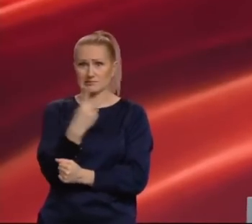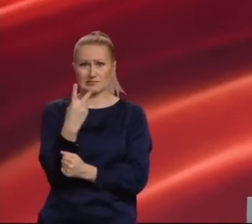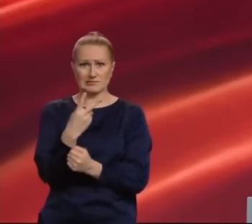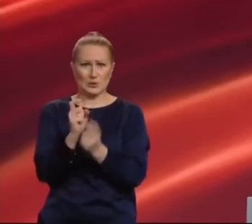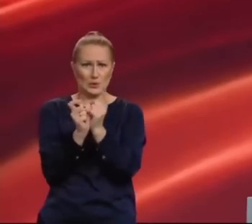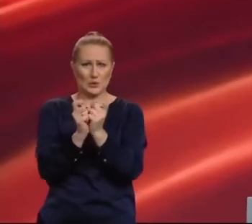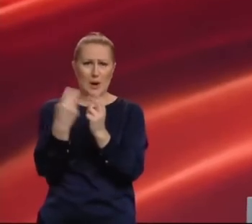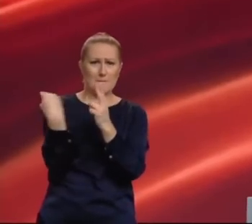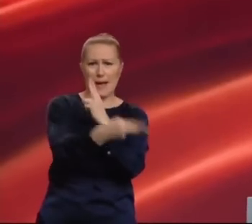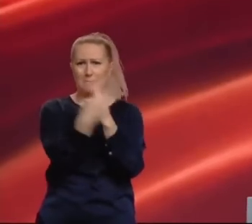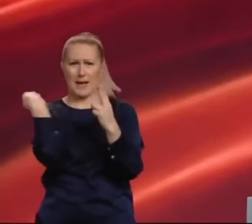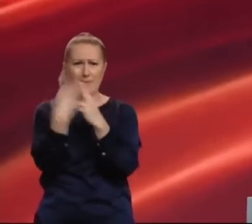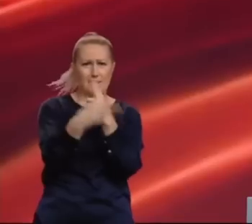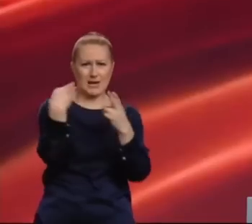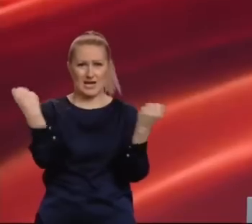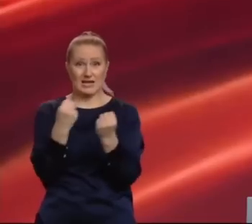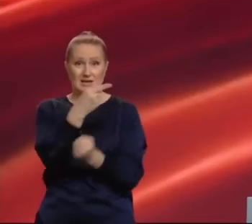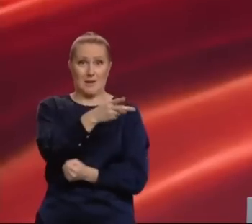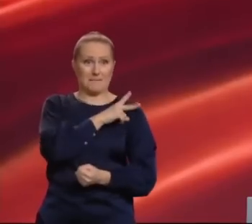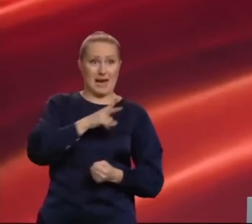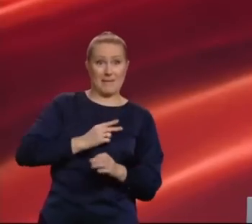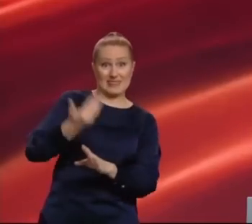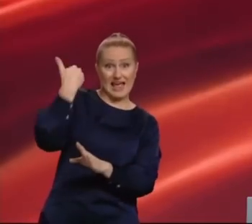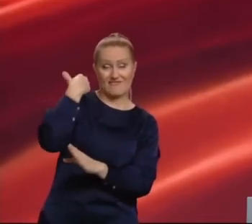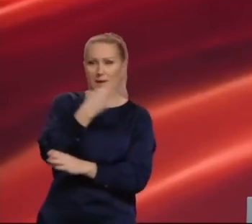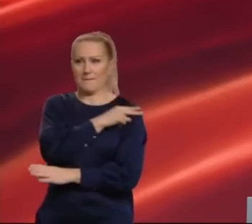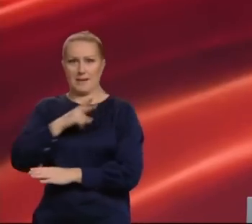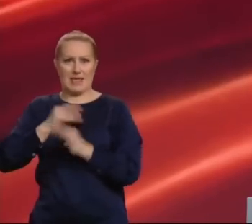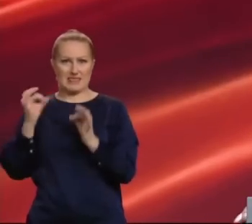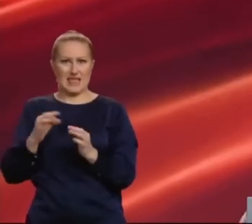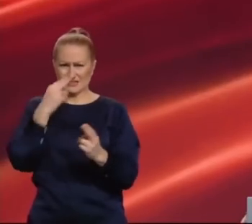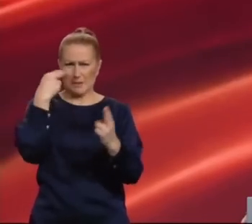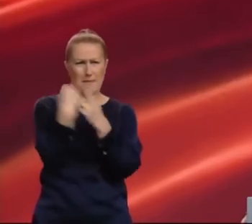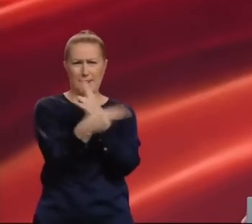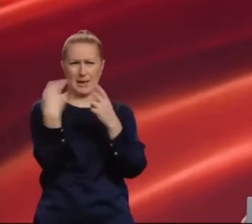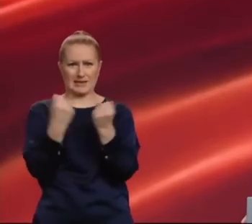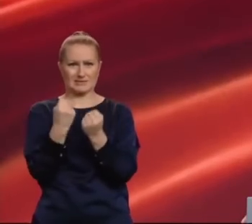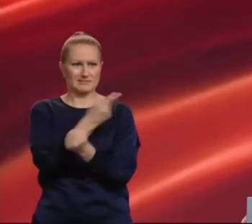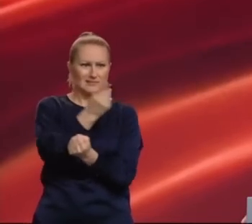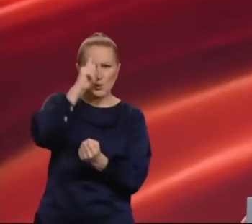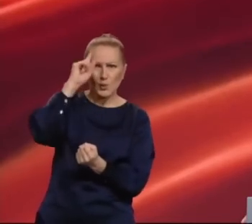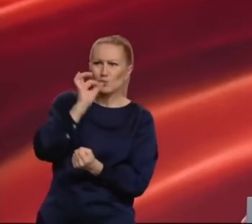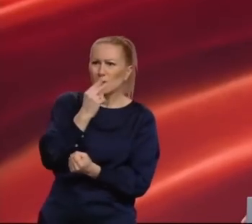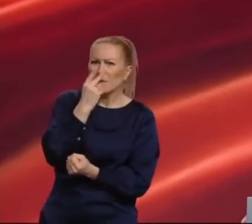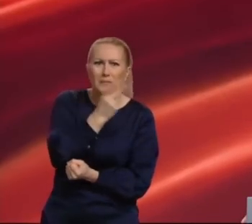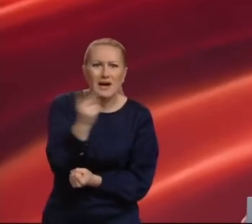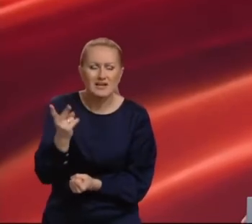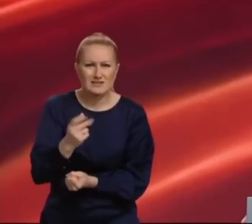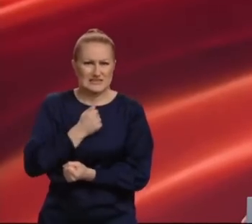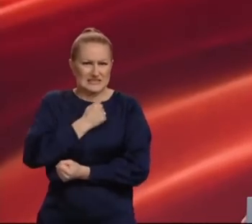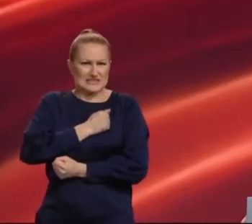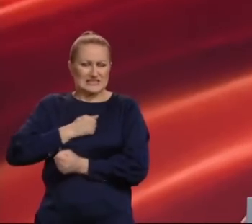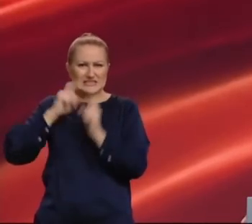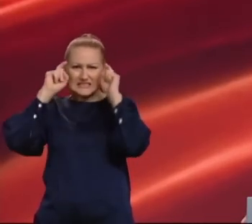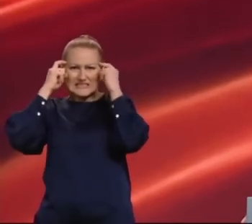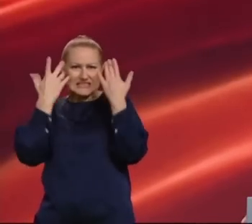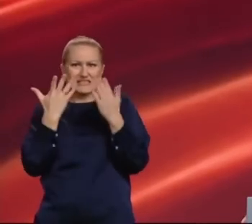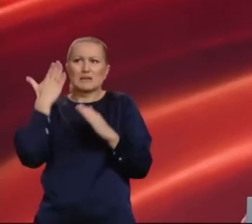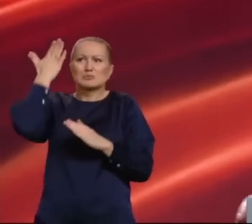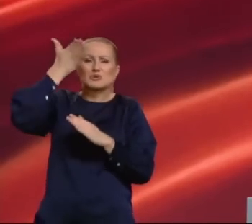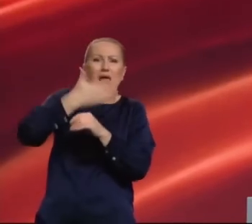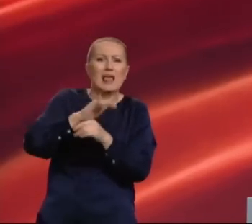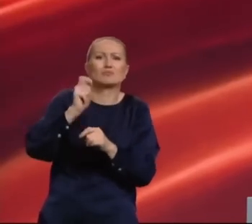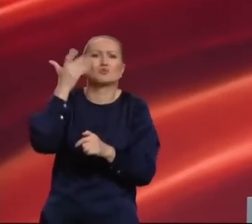dwoma premierami, byłym i obecnym. Młodzi ludzie są zaniepokojeni o swoją emeryturę. Oni tak naprawdę nie wiedzą, na co mogą